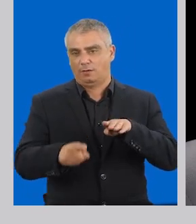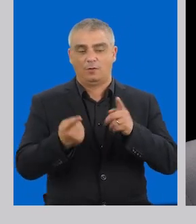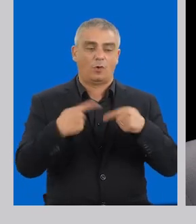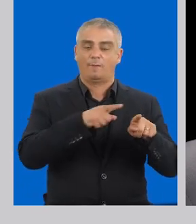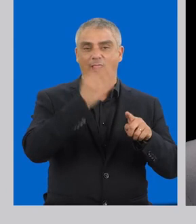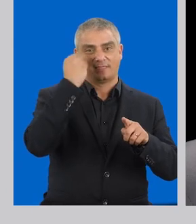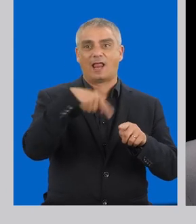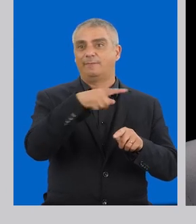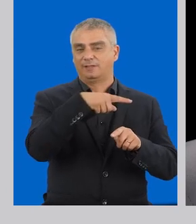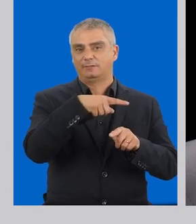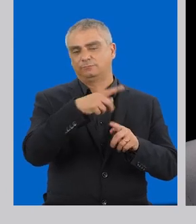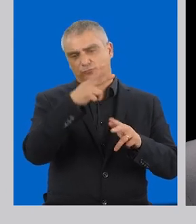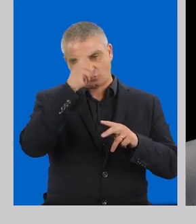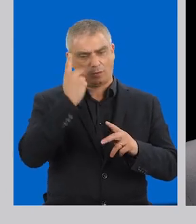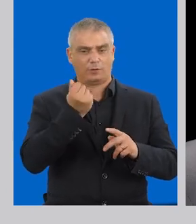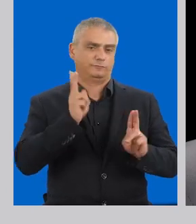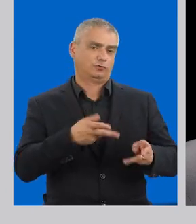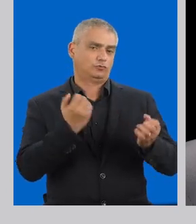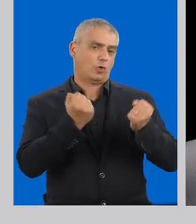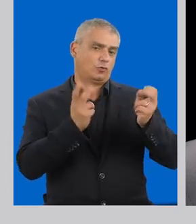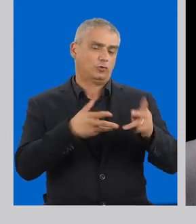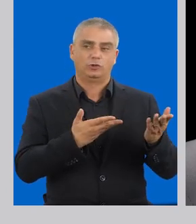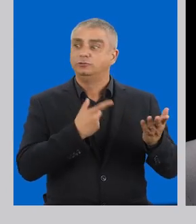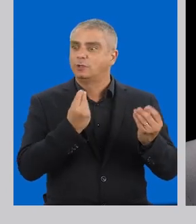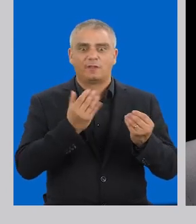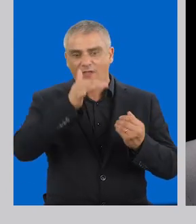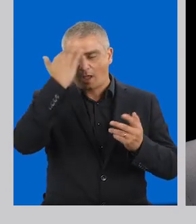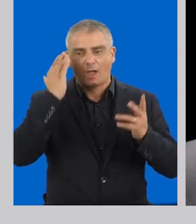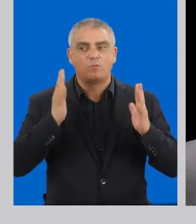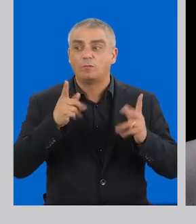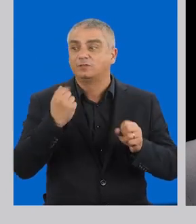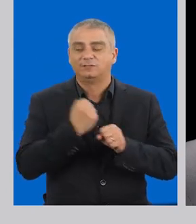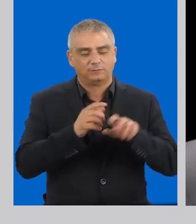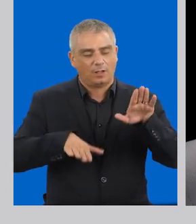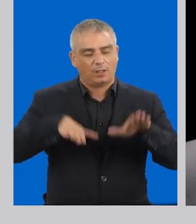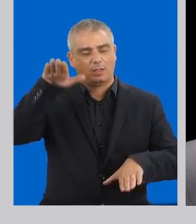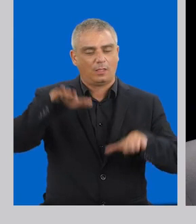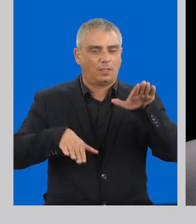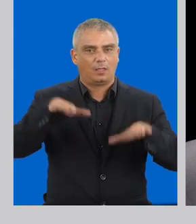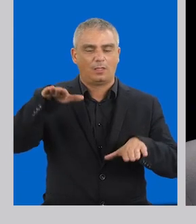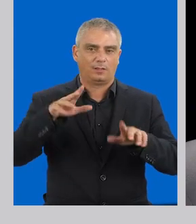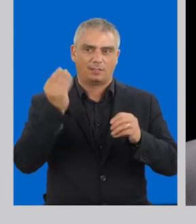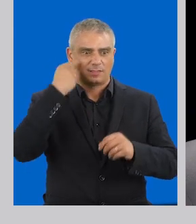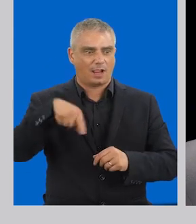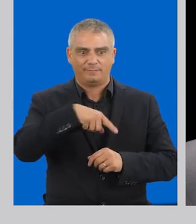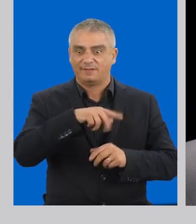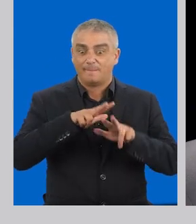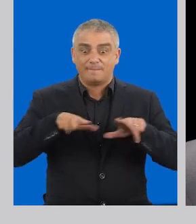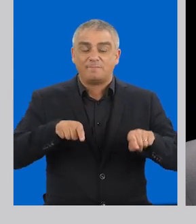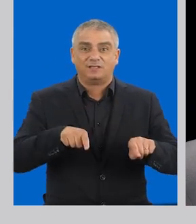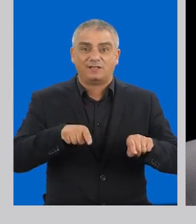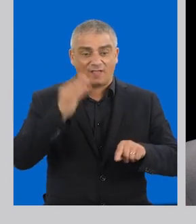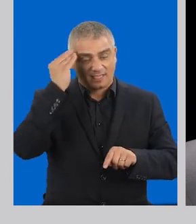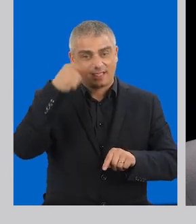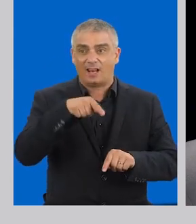התלמידים והתלמידות שלהורים שלהם יש רכב שזה דבר חמור מאוד זה יצר דיפרנציאציה בין התלמידים זה יצר מצב